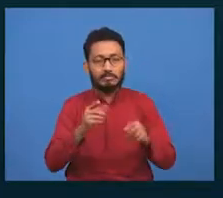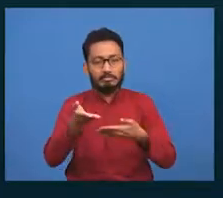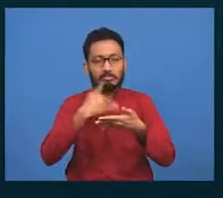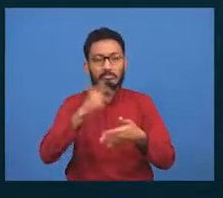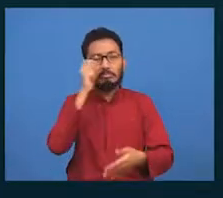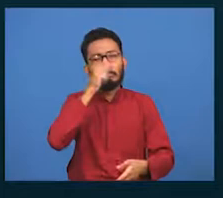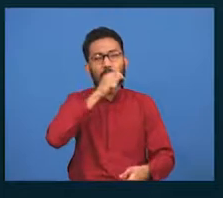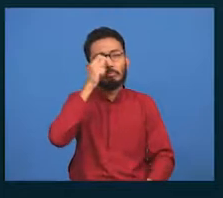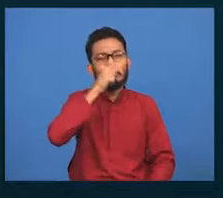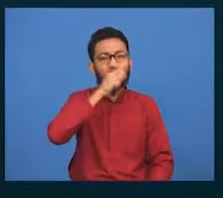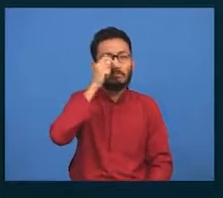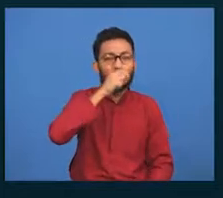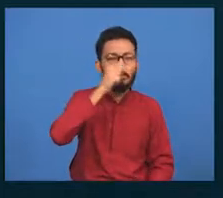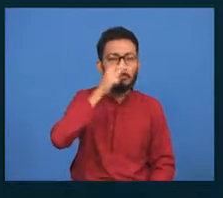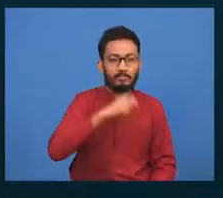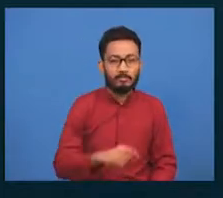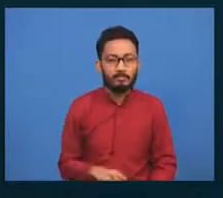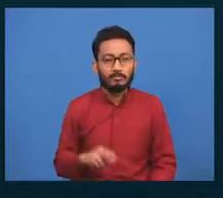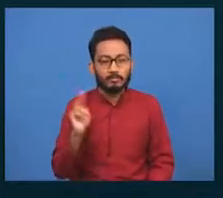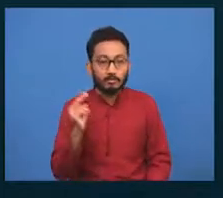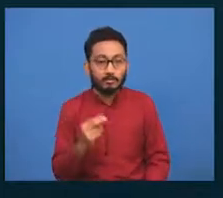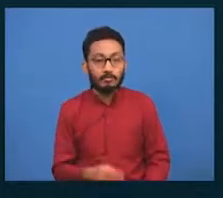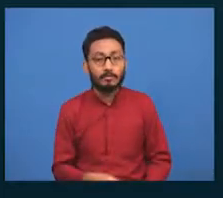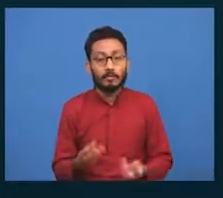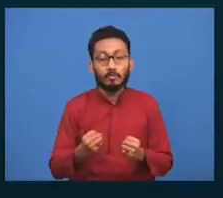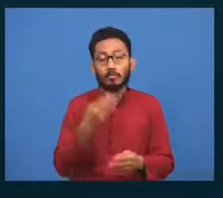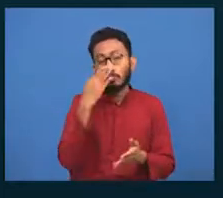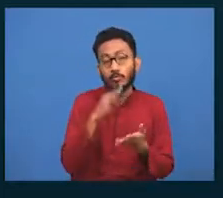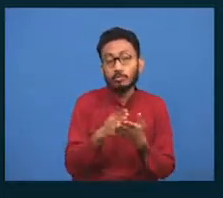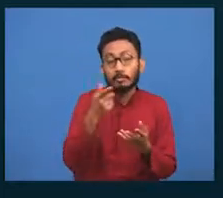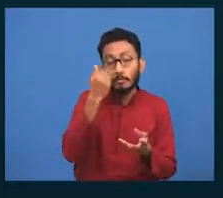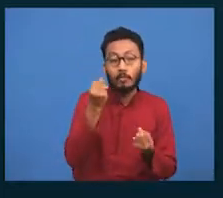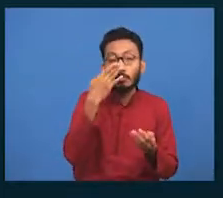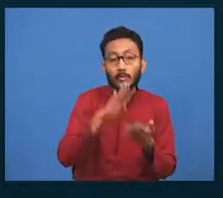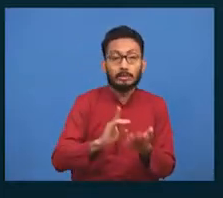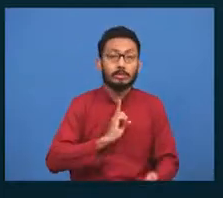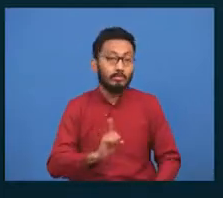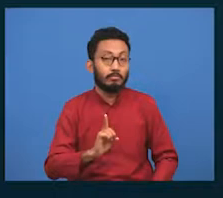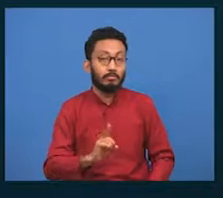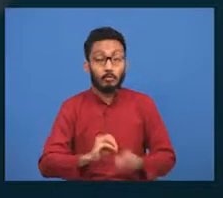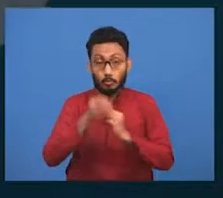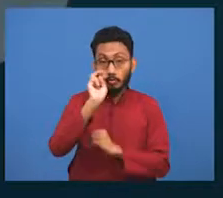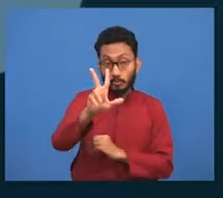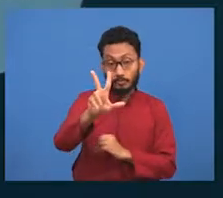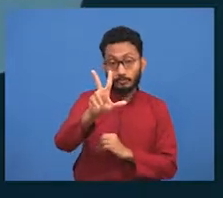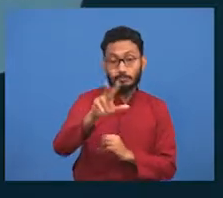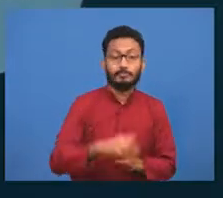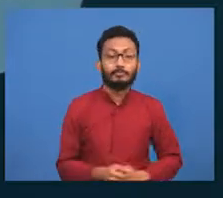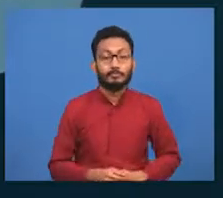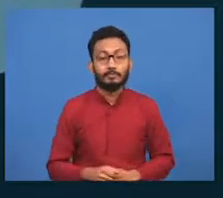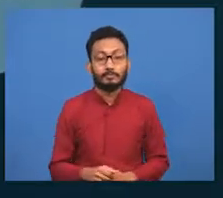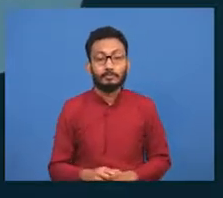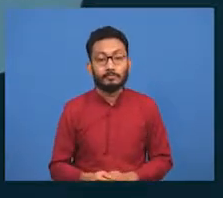memburukkan imej Islam dengan cara yang tidak kita sedari. Yang ketiga, murid-murid, iaitu ahli bid'ah.